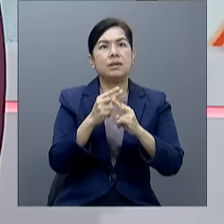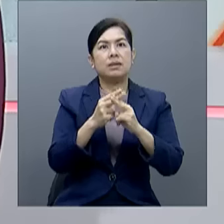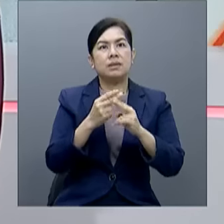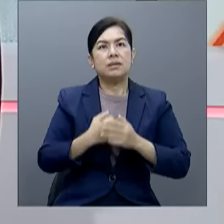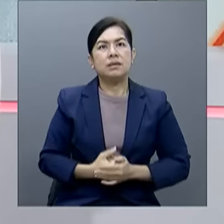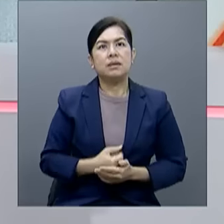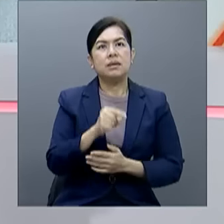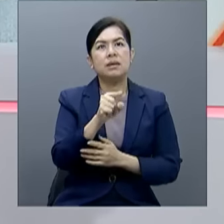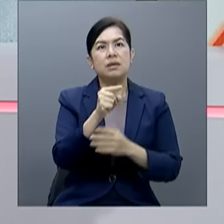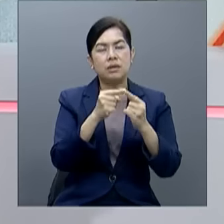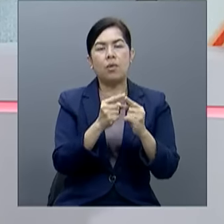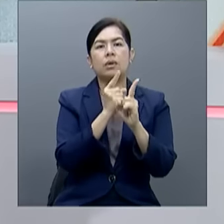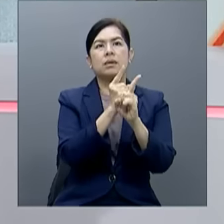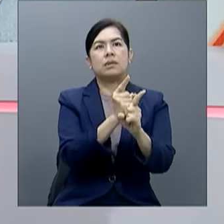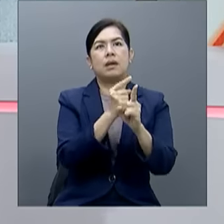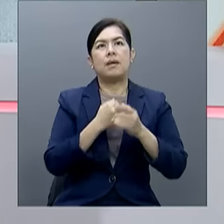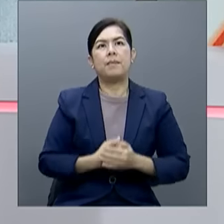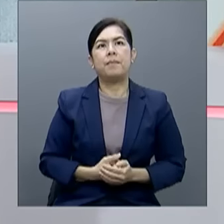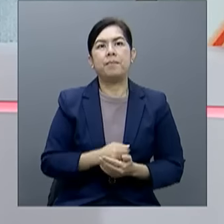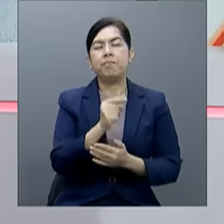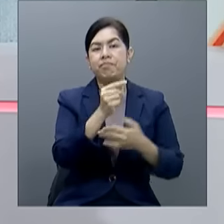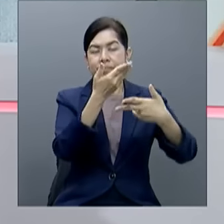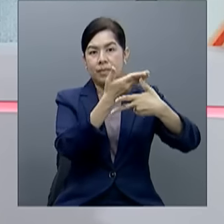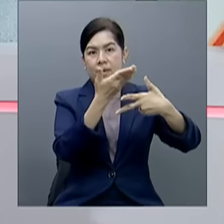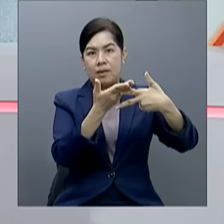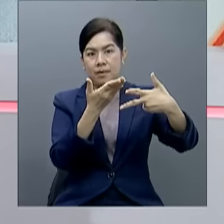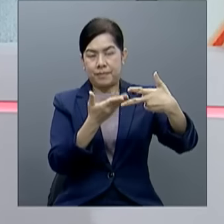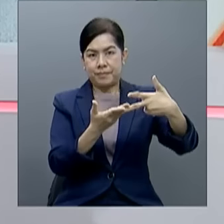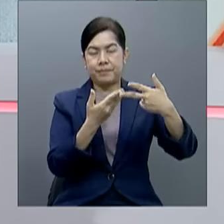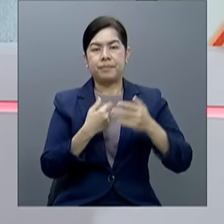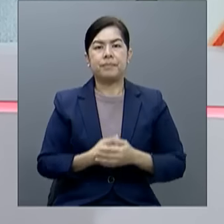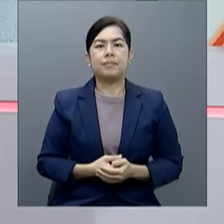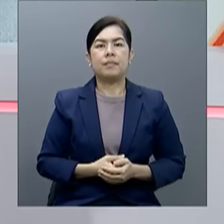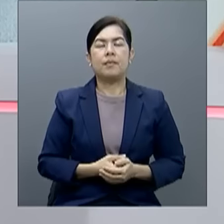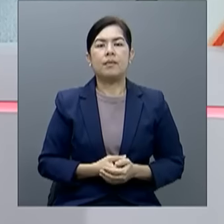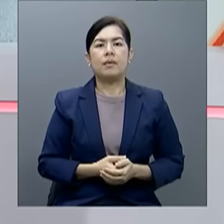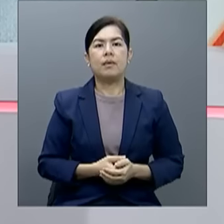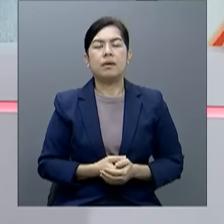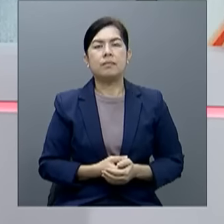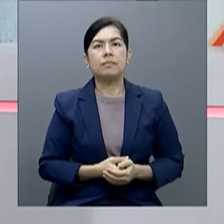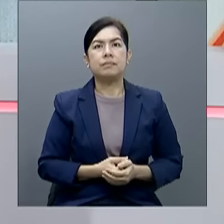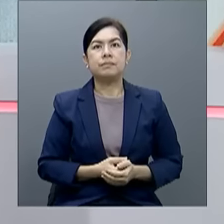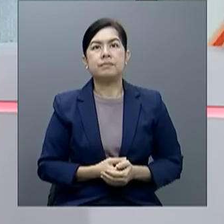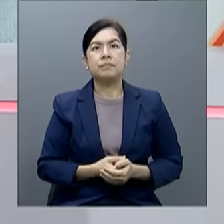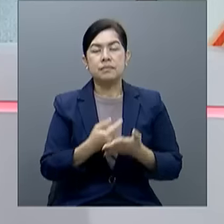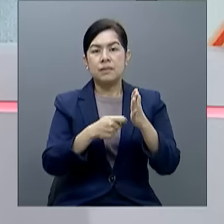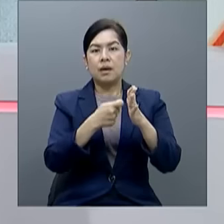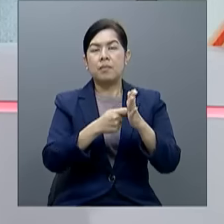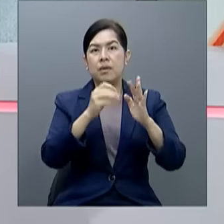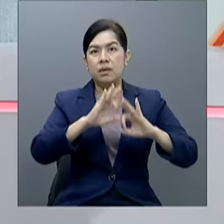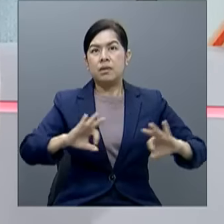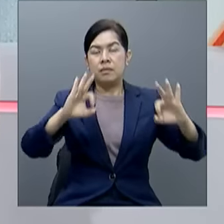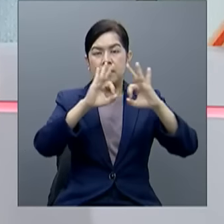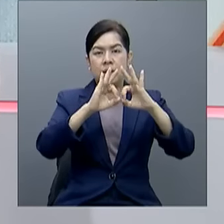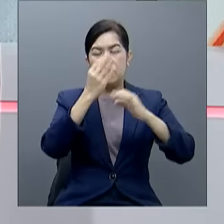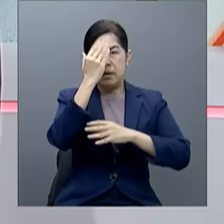ริษัทโคเรียแอโรสเปซอินดัสทรีแล้วก็ฮุนไดโรเทมค่ะคุณผู้ชมคะเหตุผลหลักๆที่ทำให้เกาหลีใต้เนี่ย